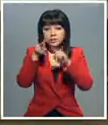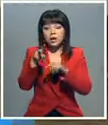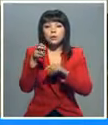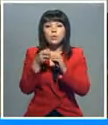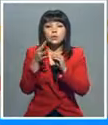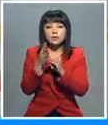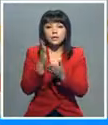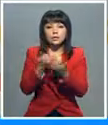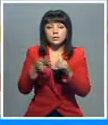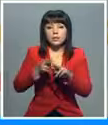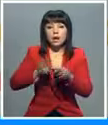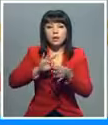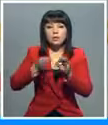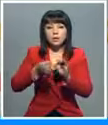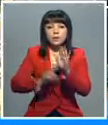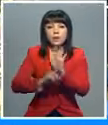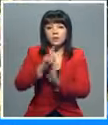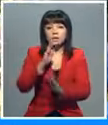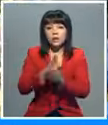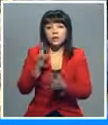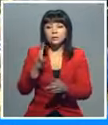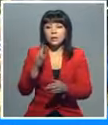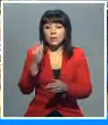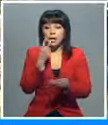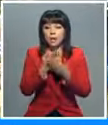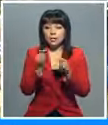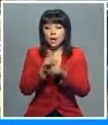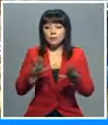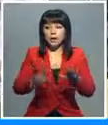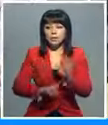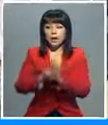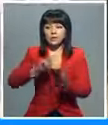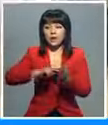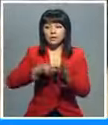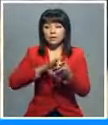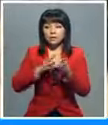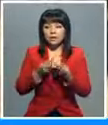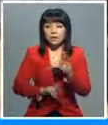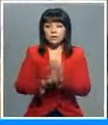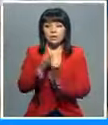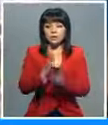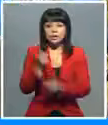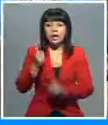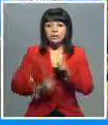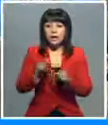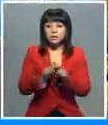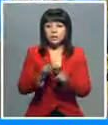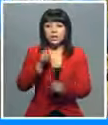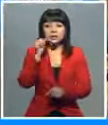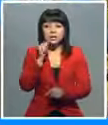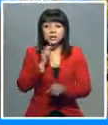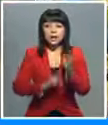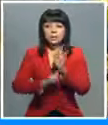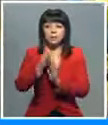оқушылар олимпиадасы басталды. Олимпиада Назарбаев зияткерлік мектебінің мұрындық болуымен алғаш рет ұйымдастырылып отыр. Негізгі сайыстар ертең басталады.